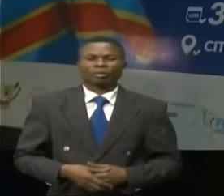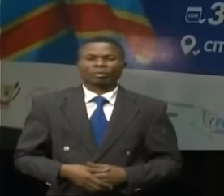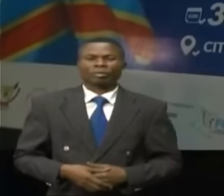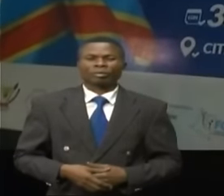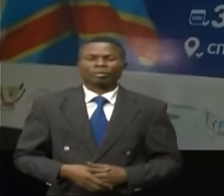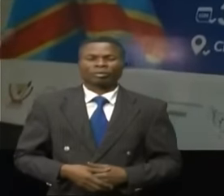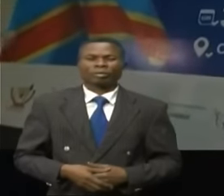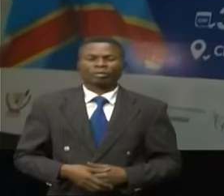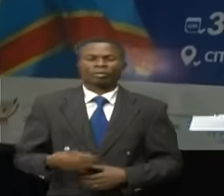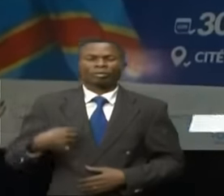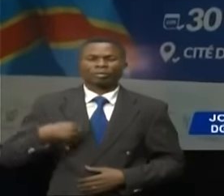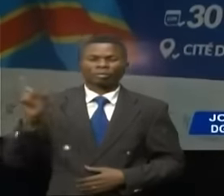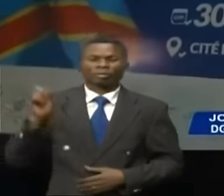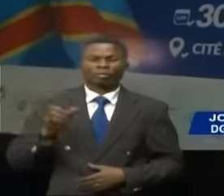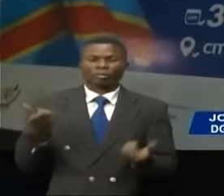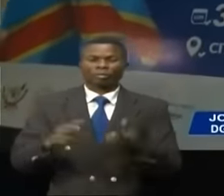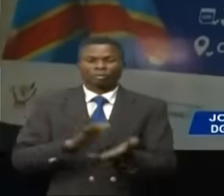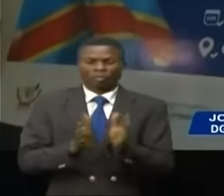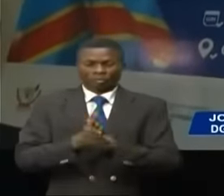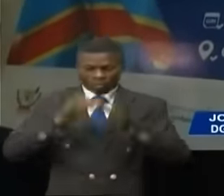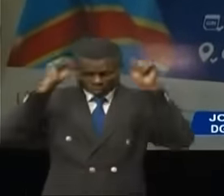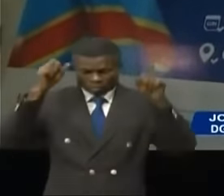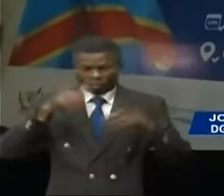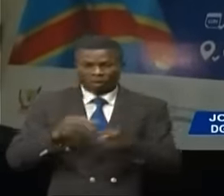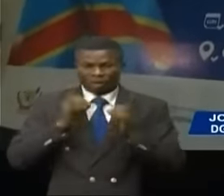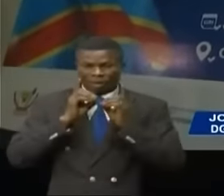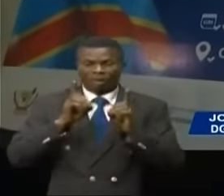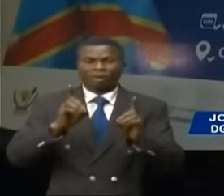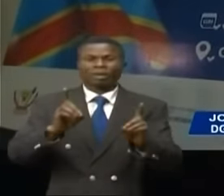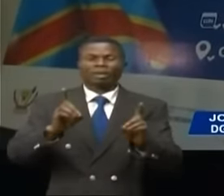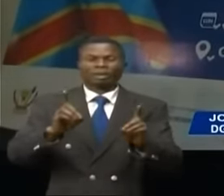Lorsqu'il est venu au pouvoir, au travers de son discours